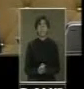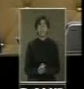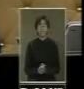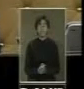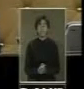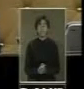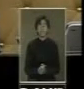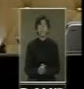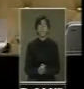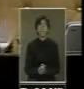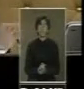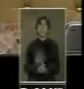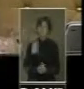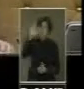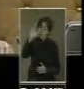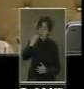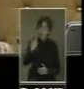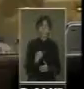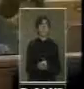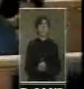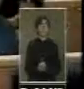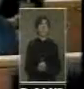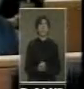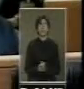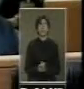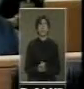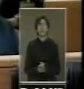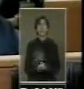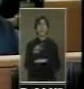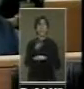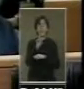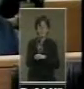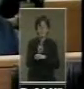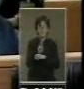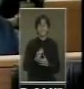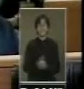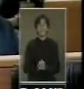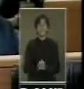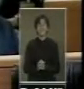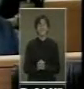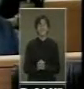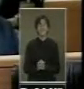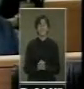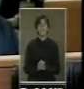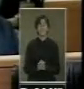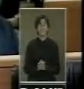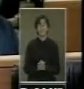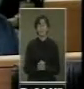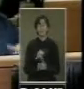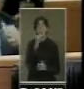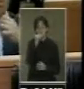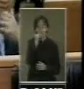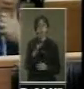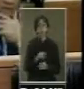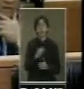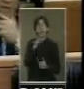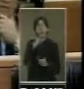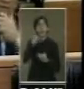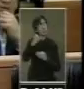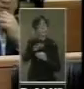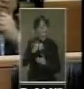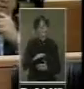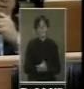ครับเอาท่านวิทยาประท้วงอะไรครับ ท่านประธานครับไหนพูดมาแล้วนะครับพูดให้จ